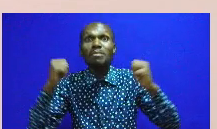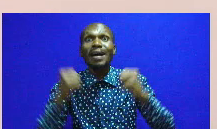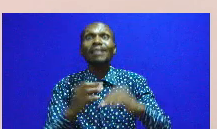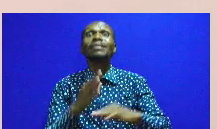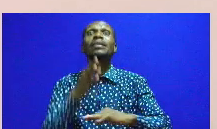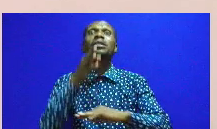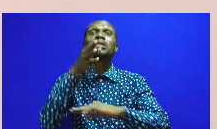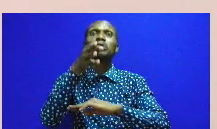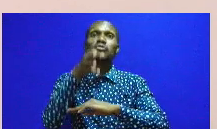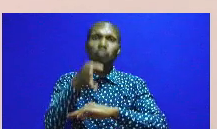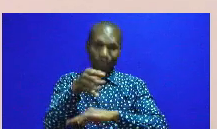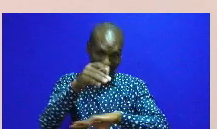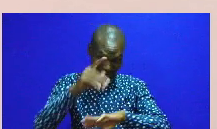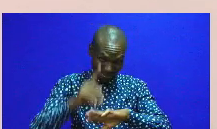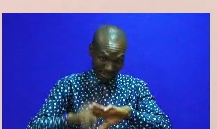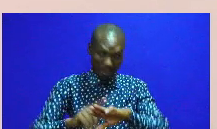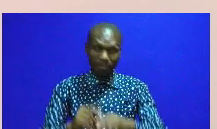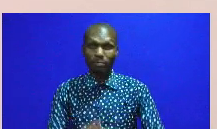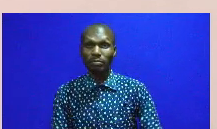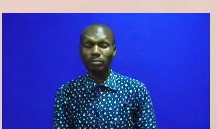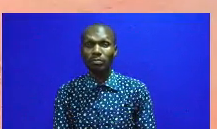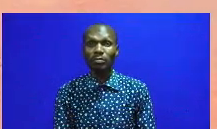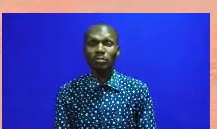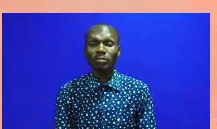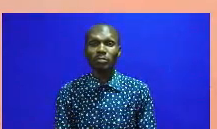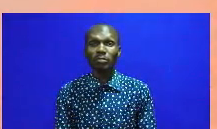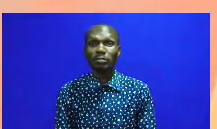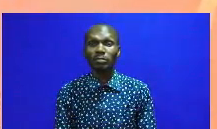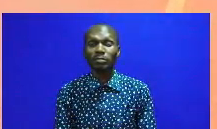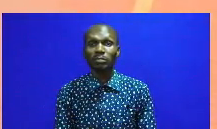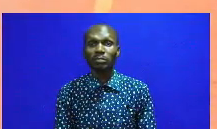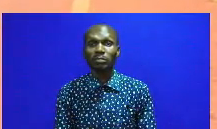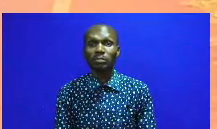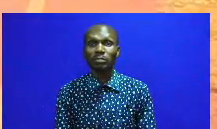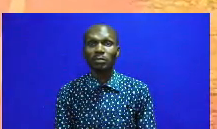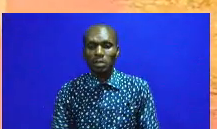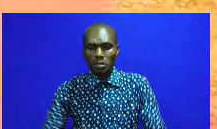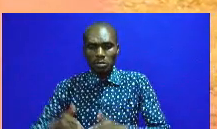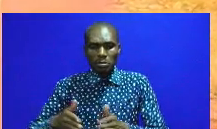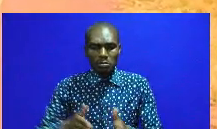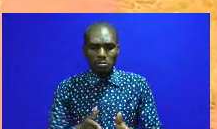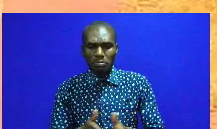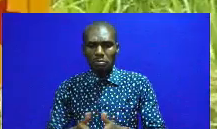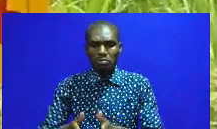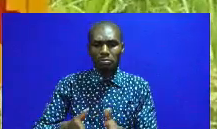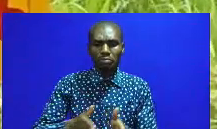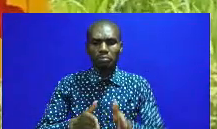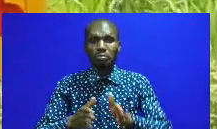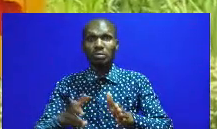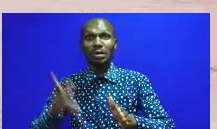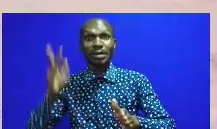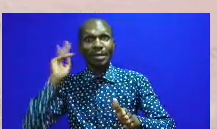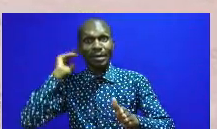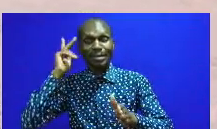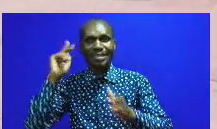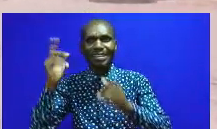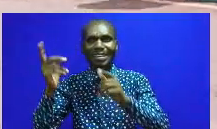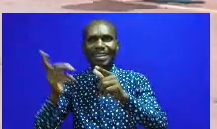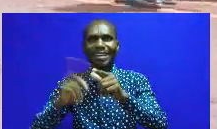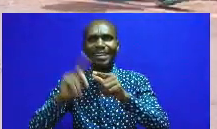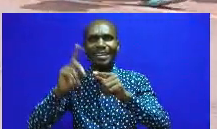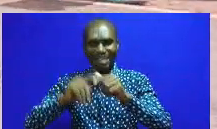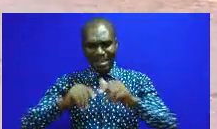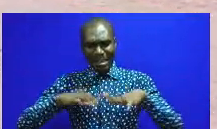abosiyo muri gitonde mo Steven Namange ase parene akisi miruka ensemanya tie koni ga menye beso